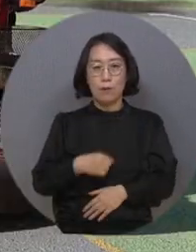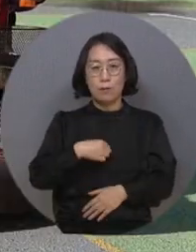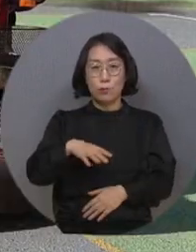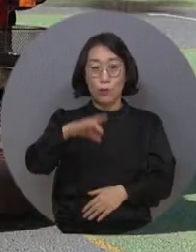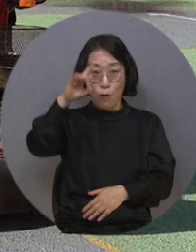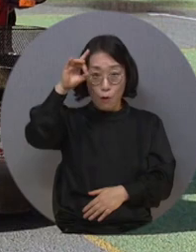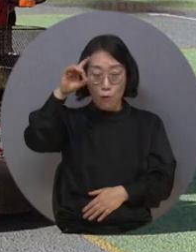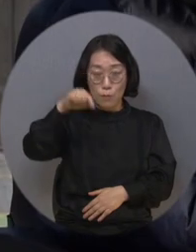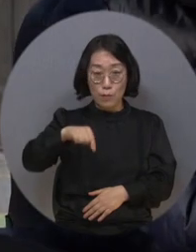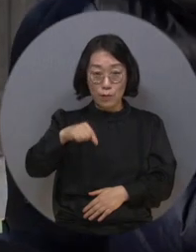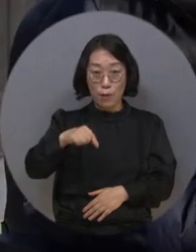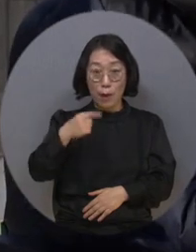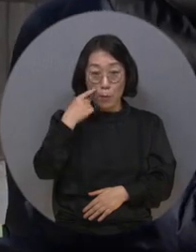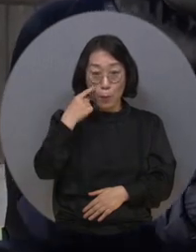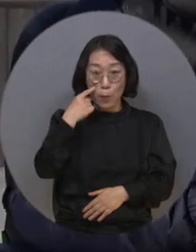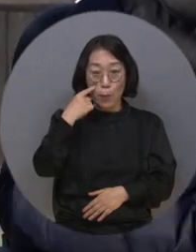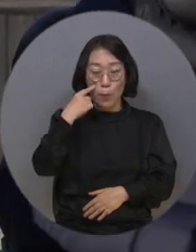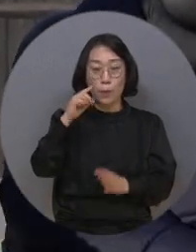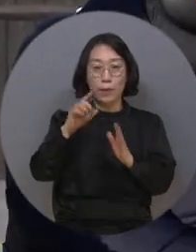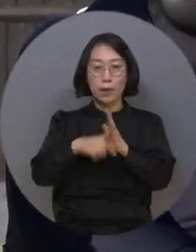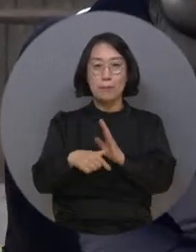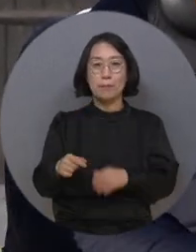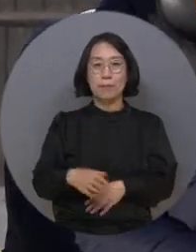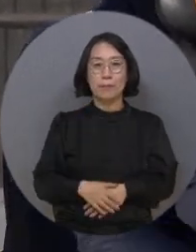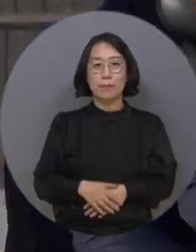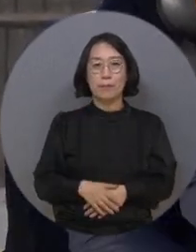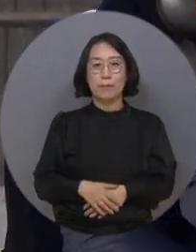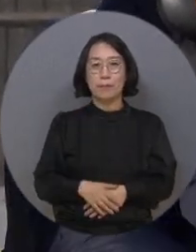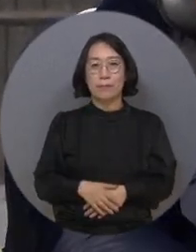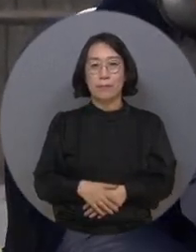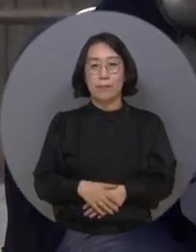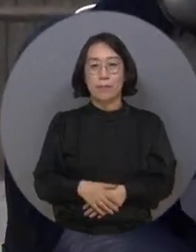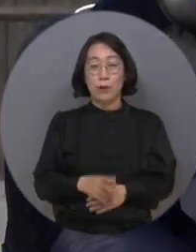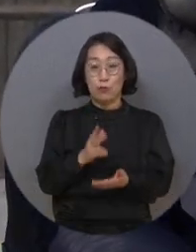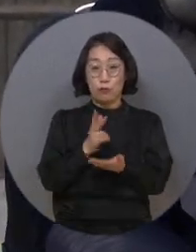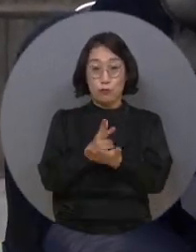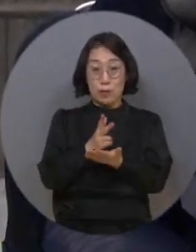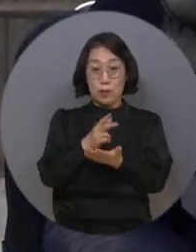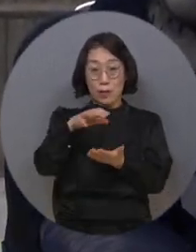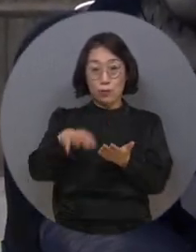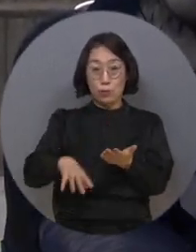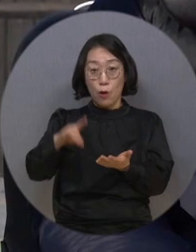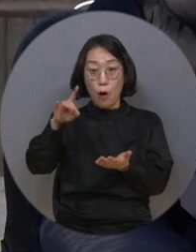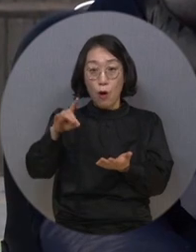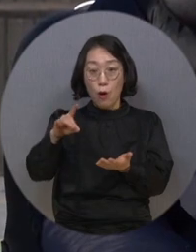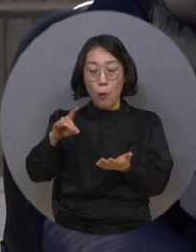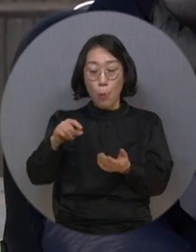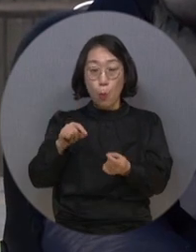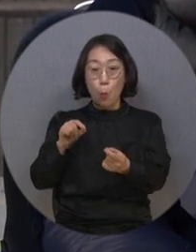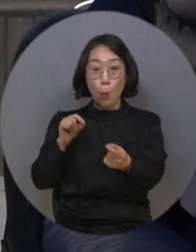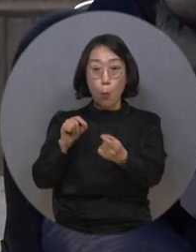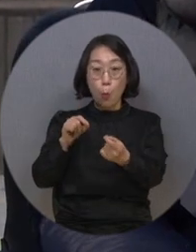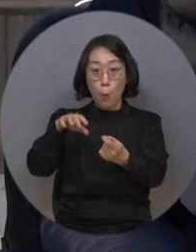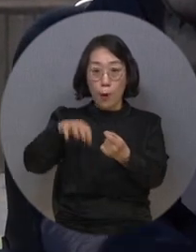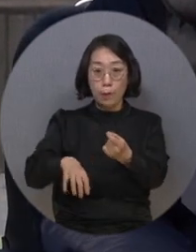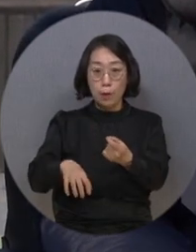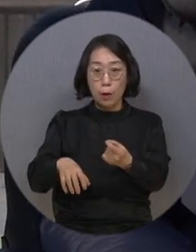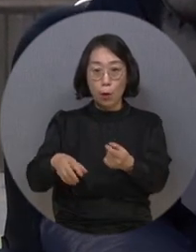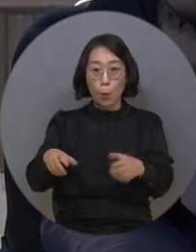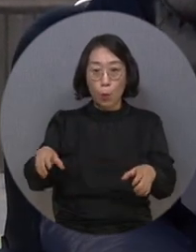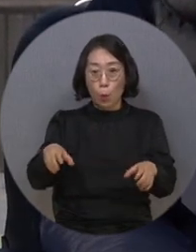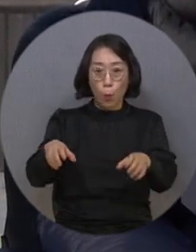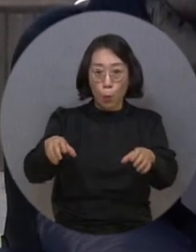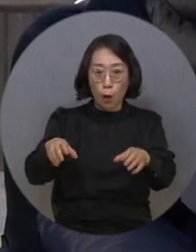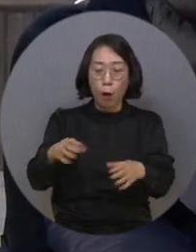처음 타는 입장으로서 네. 요거를 타고 지금. 주차장에서 요만큼 왔는데도 진짜 엄청 불안했거든요. 네. 제가 한번 교육을